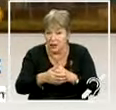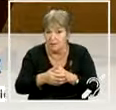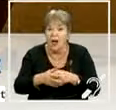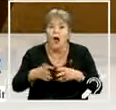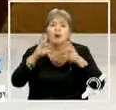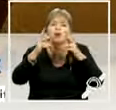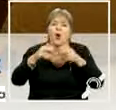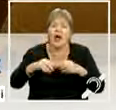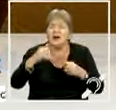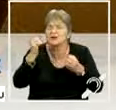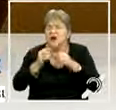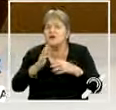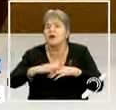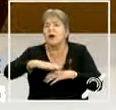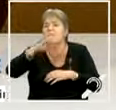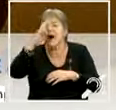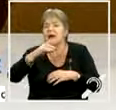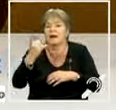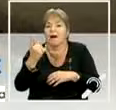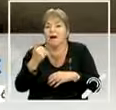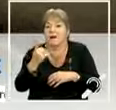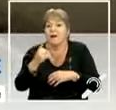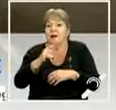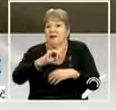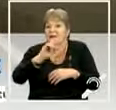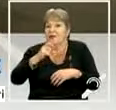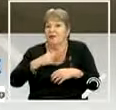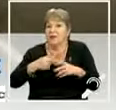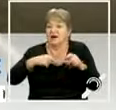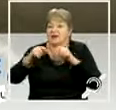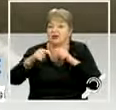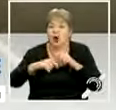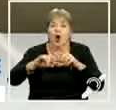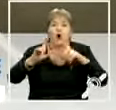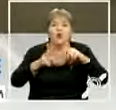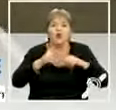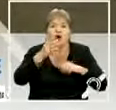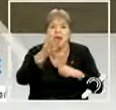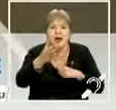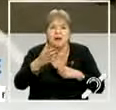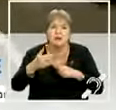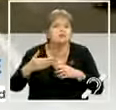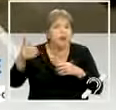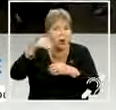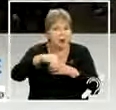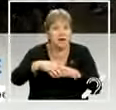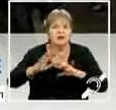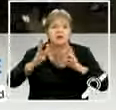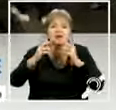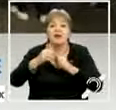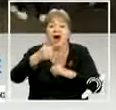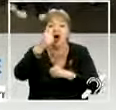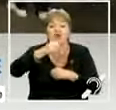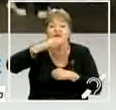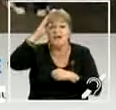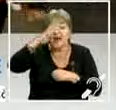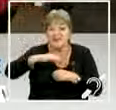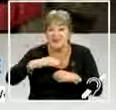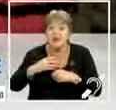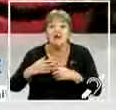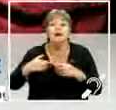de mare tonaj care nu pot circula prin aceste puncte. Gunoierii s-au alăturat și ei grevei în cea de-a șasea zi de mobilizare